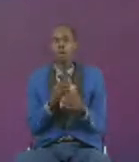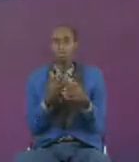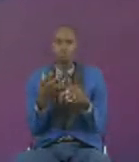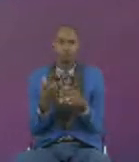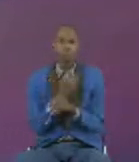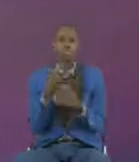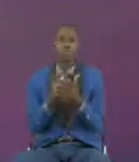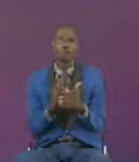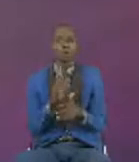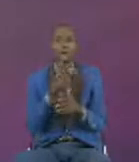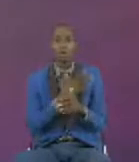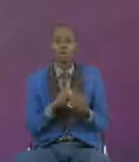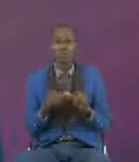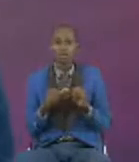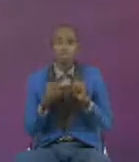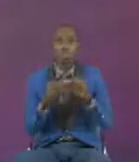Et tous les croyants